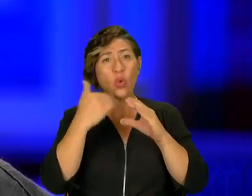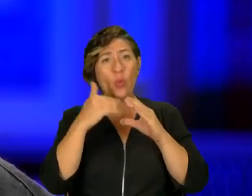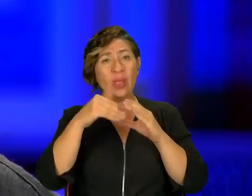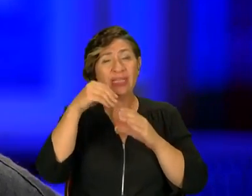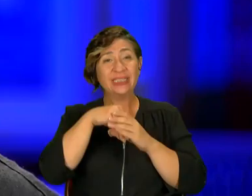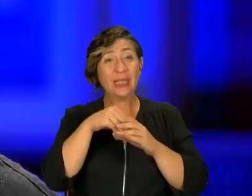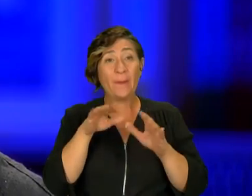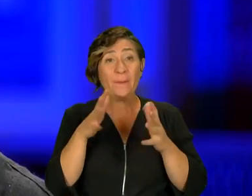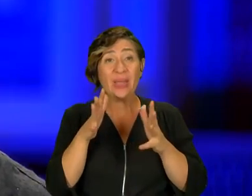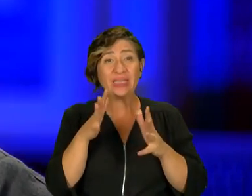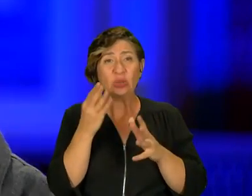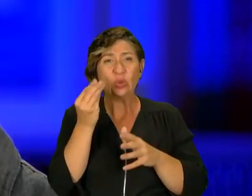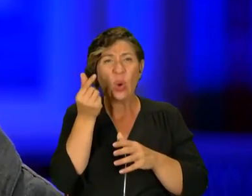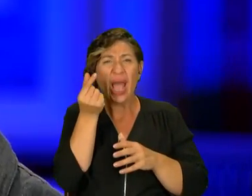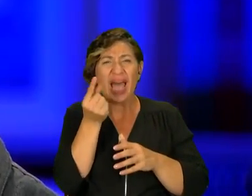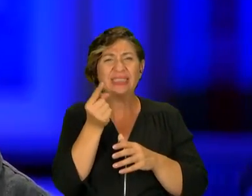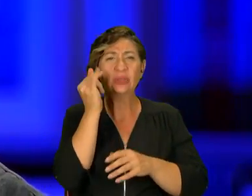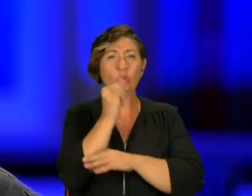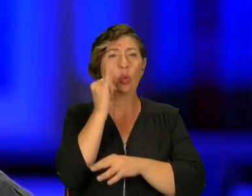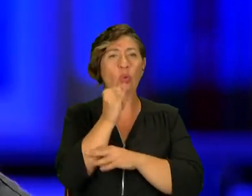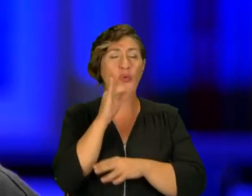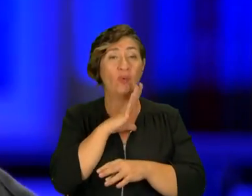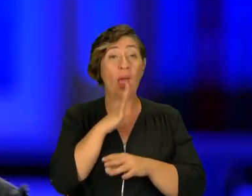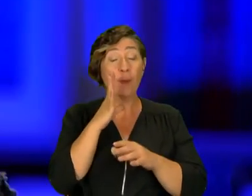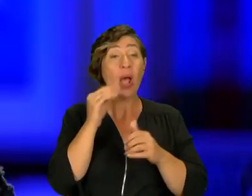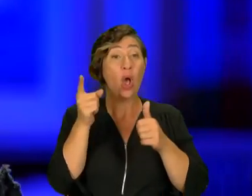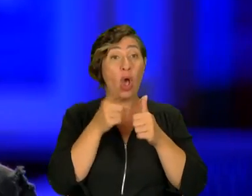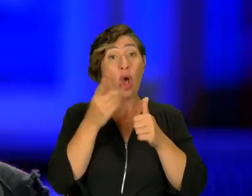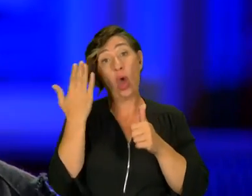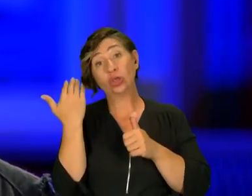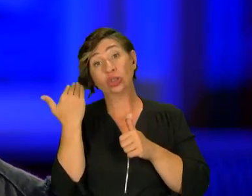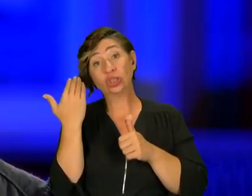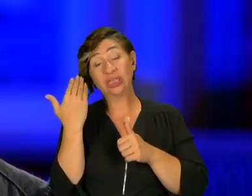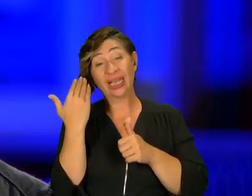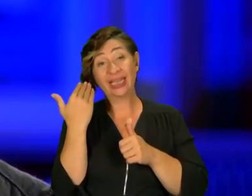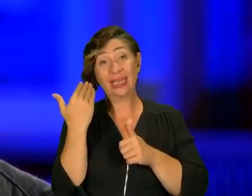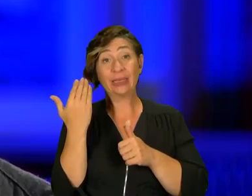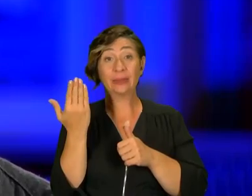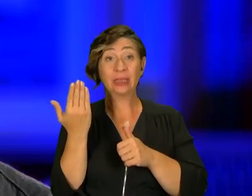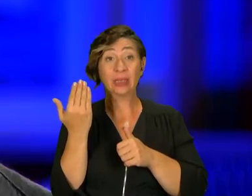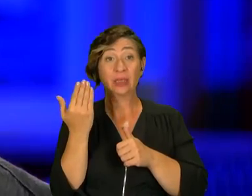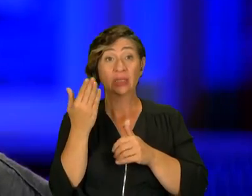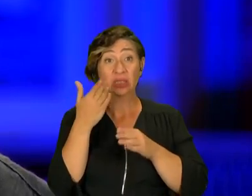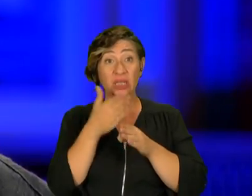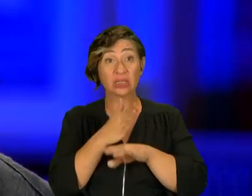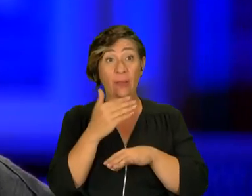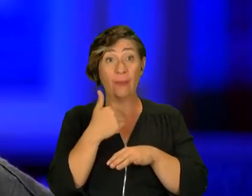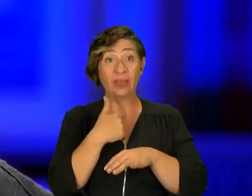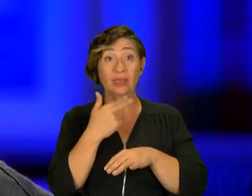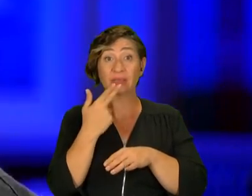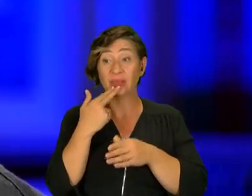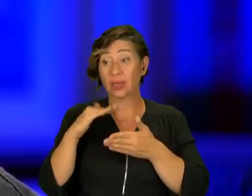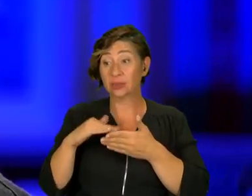yorumların arasından belki böyle çok az kötü yorumlar alıyorum. Ama önceki olayımda mesela gerçekten ben de